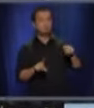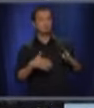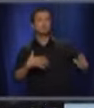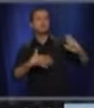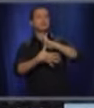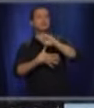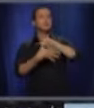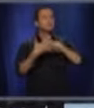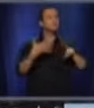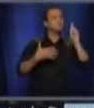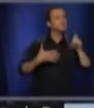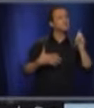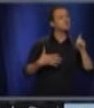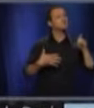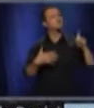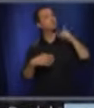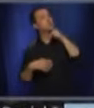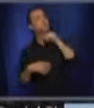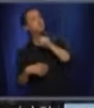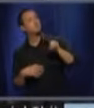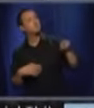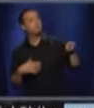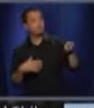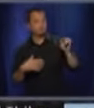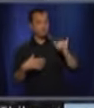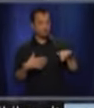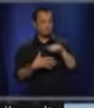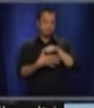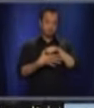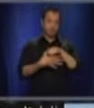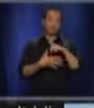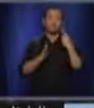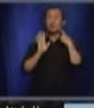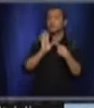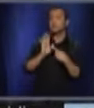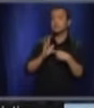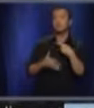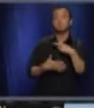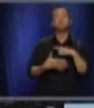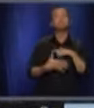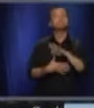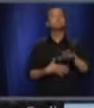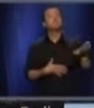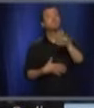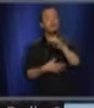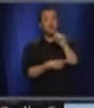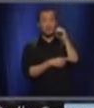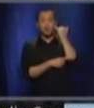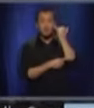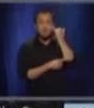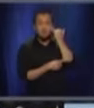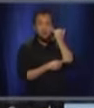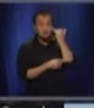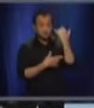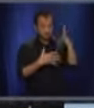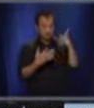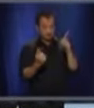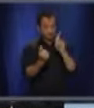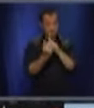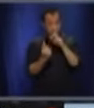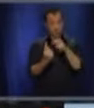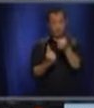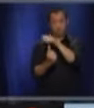faire passer des tests en priorité aux personnes qui doivent être dépistées. Et ces personnes, ce sont soit celles qui ont été